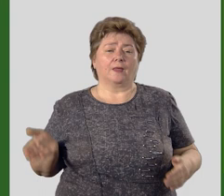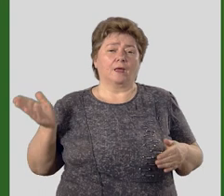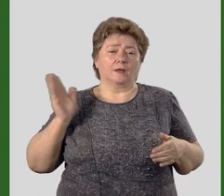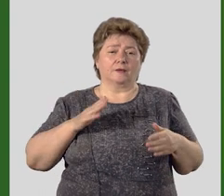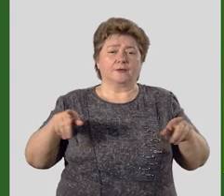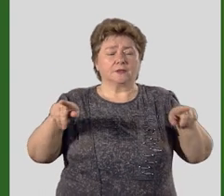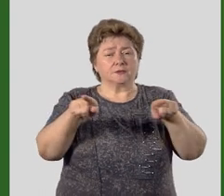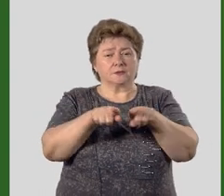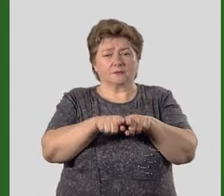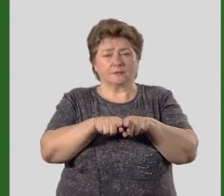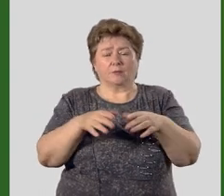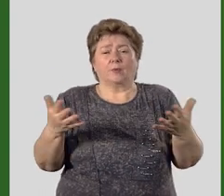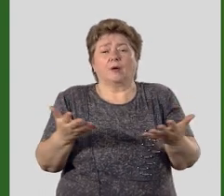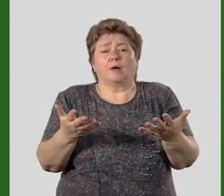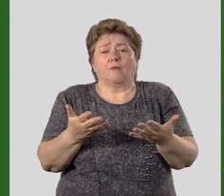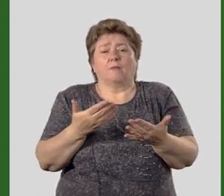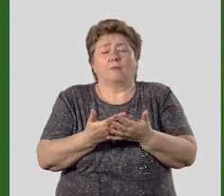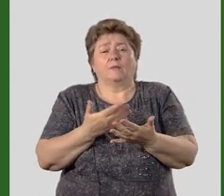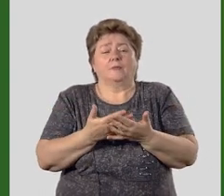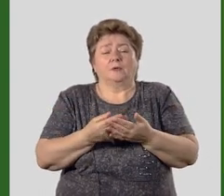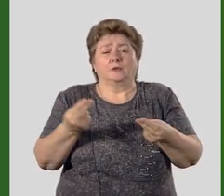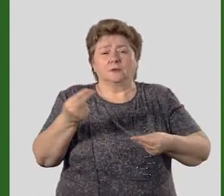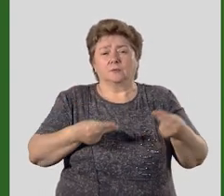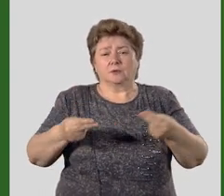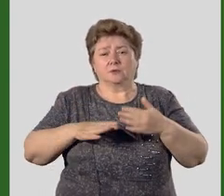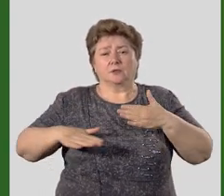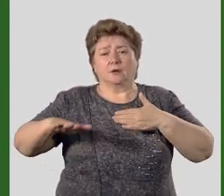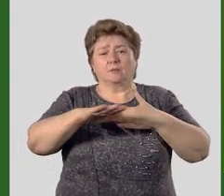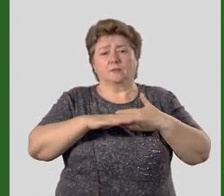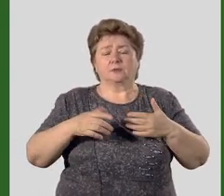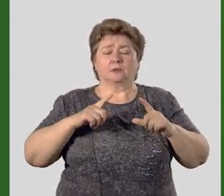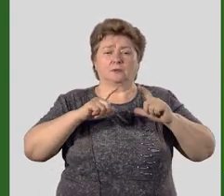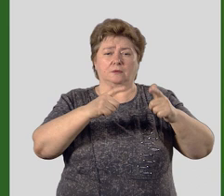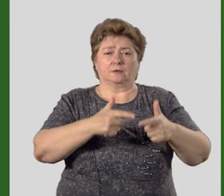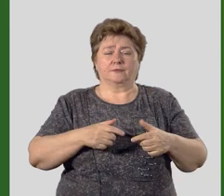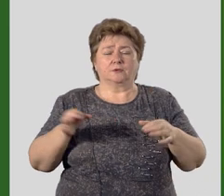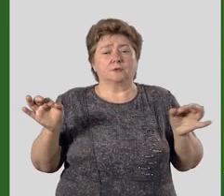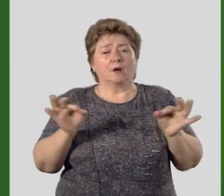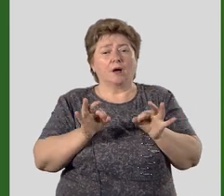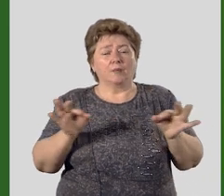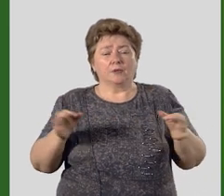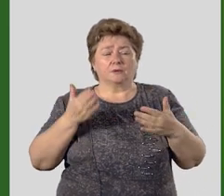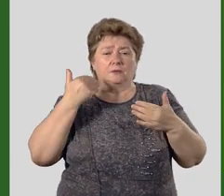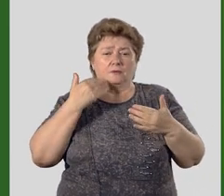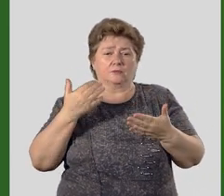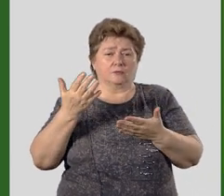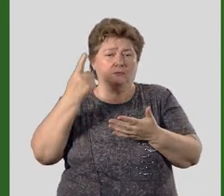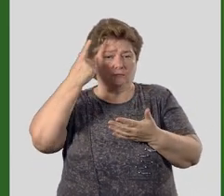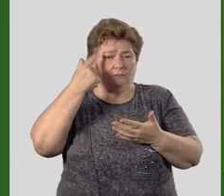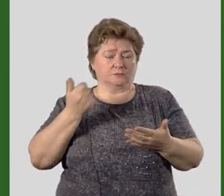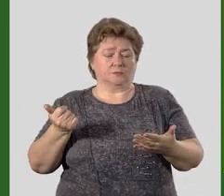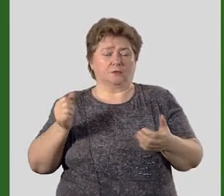Давайте сравним, при каком виде изображения местности географические объекты легко